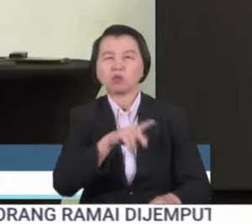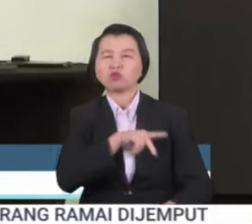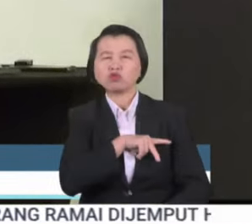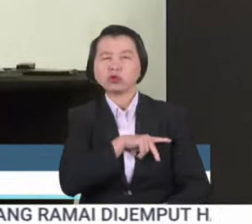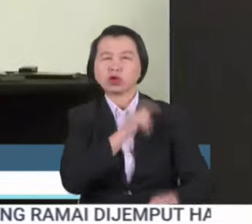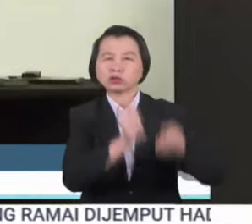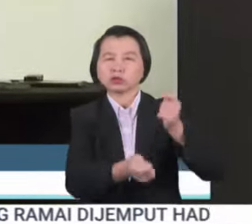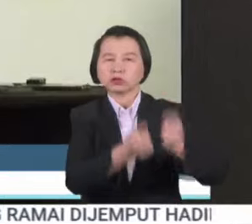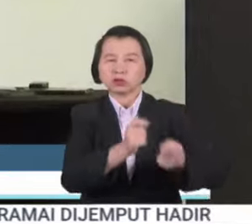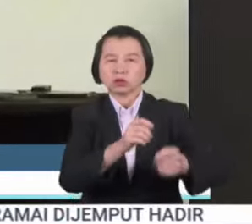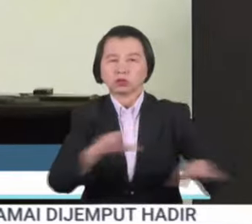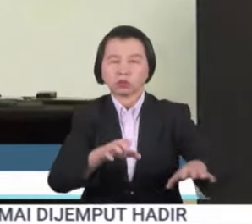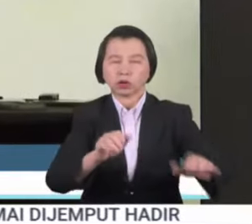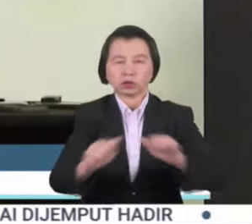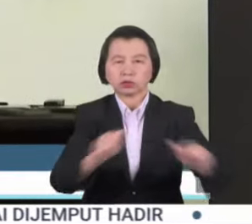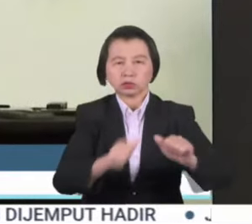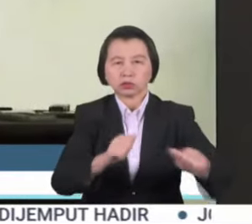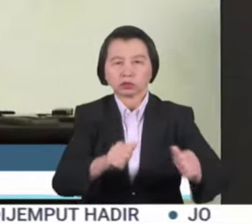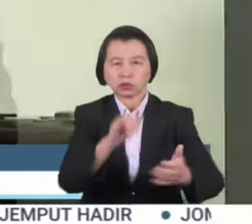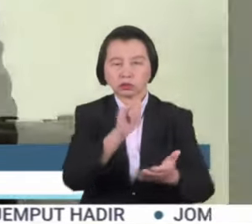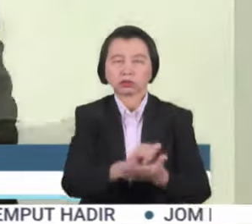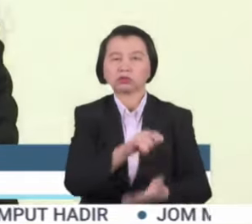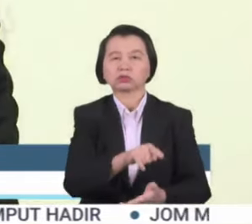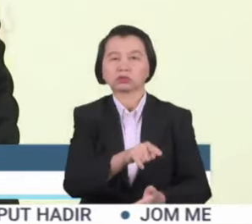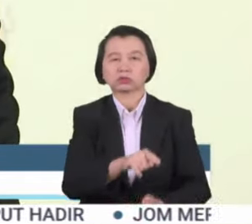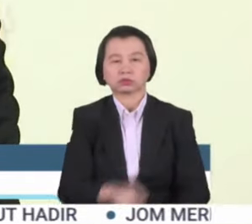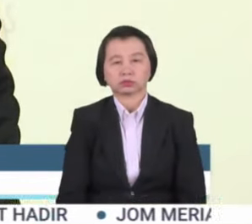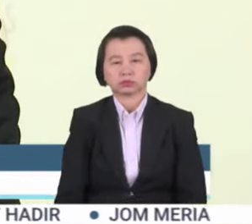yang melakukan kegiatan itu.